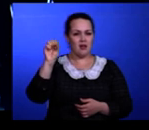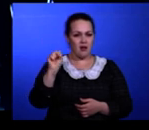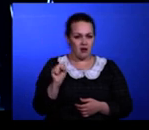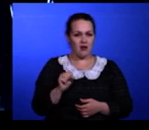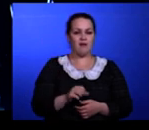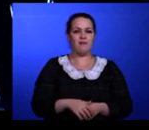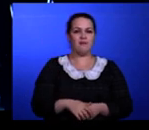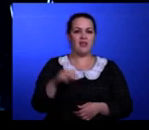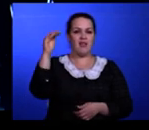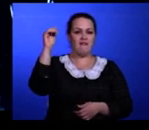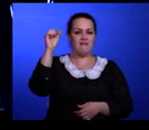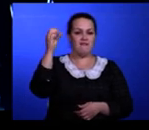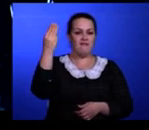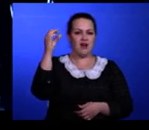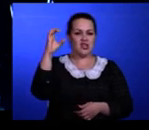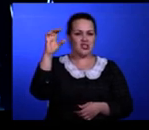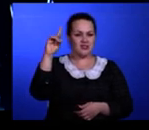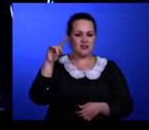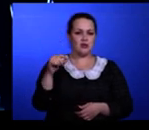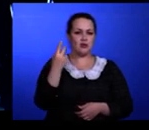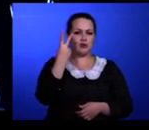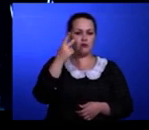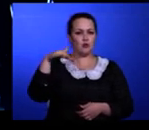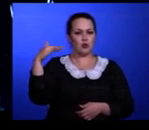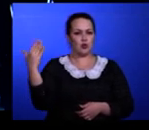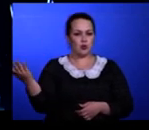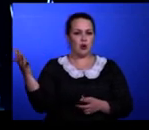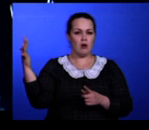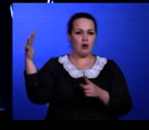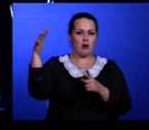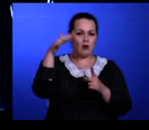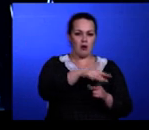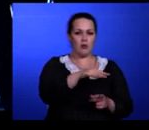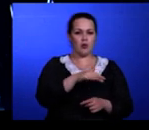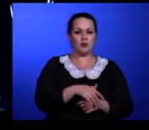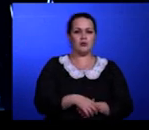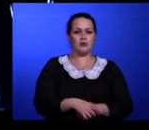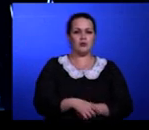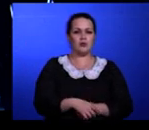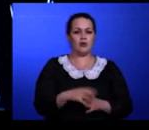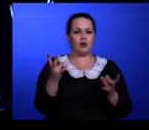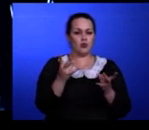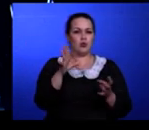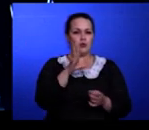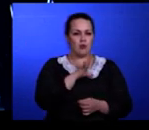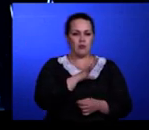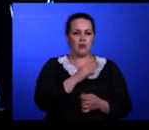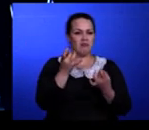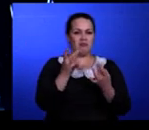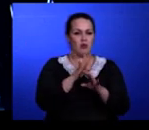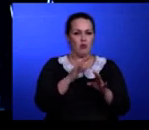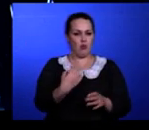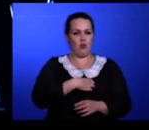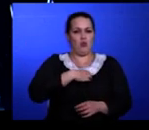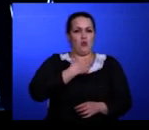фашисты набросились с двух сторон надо было уже не просто отпугивать